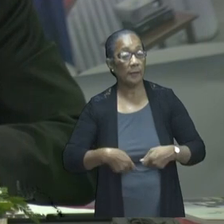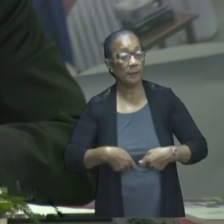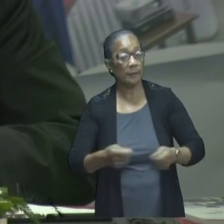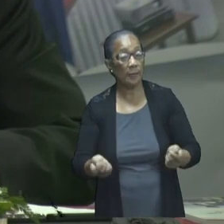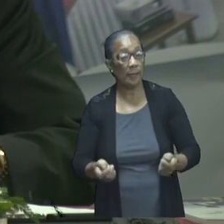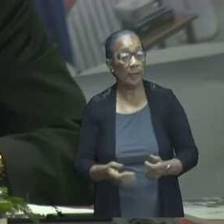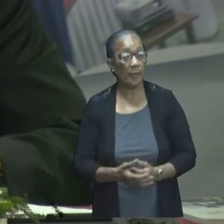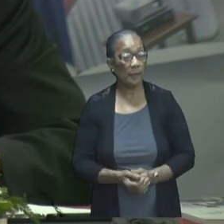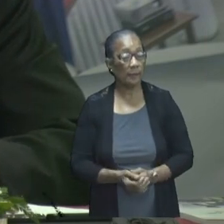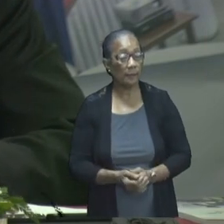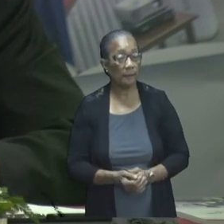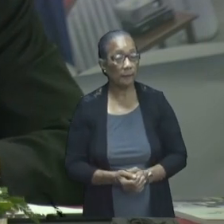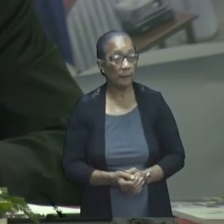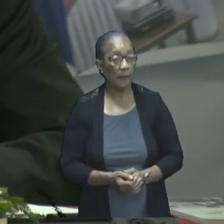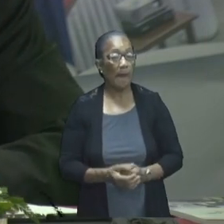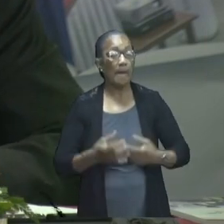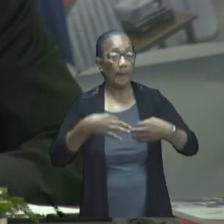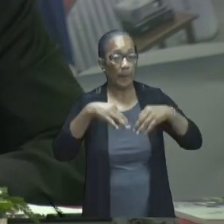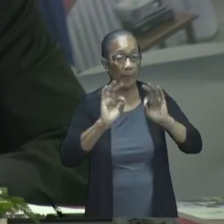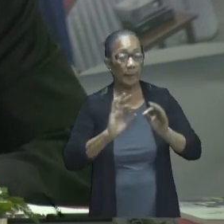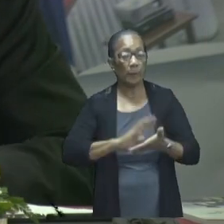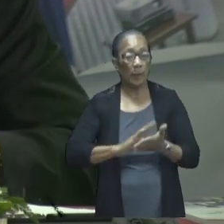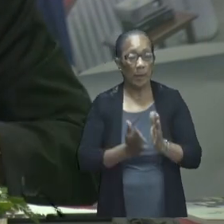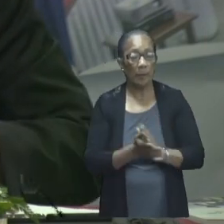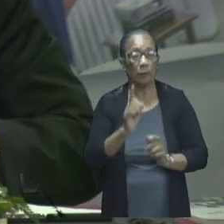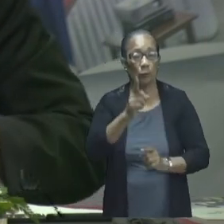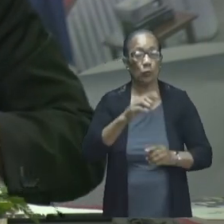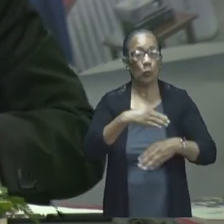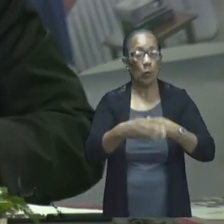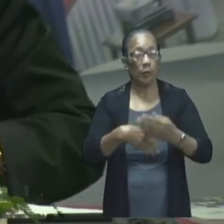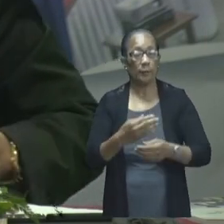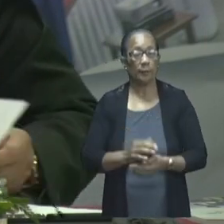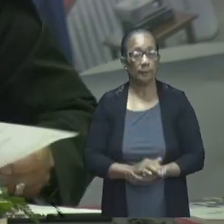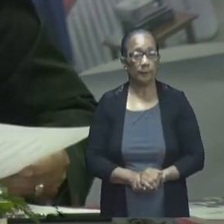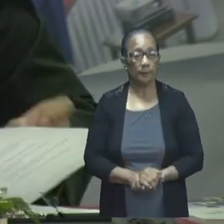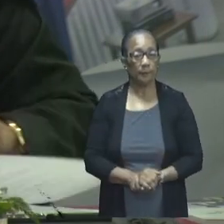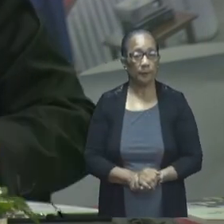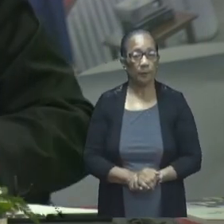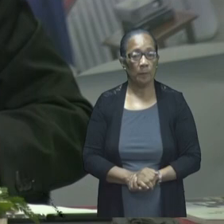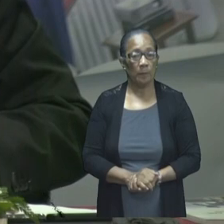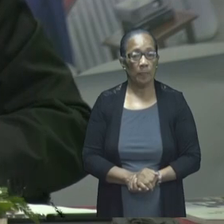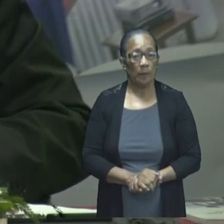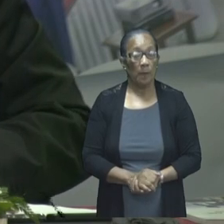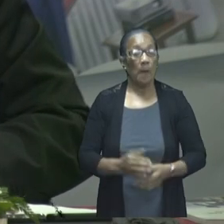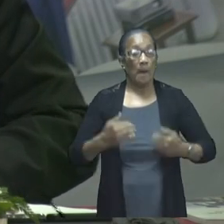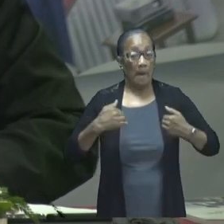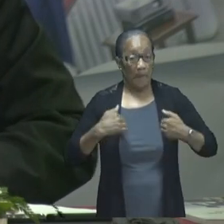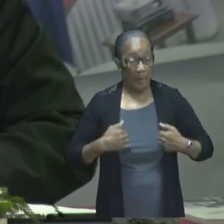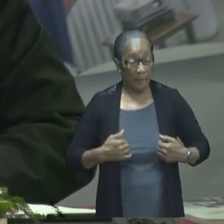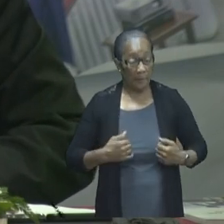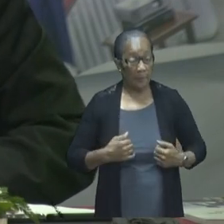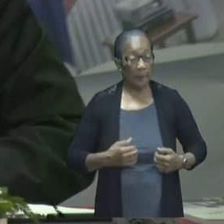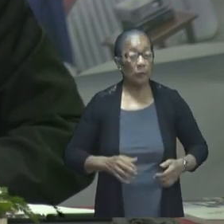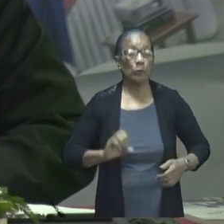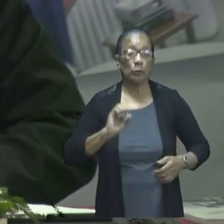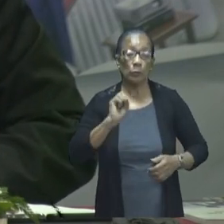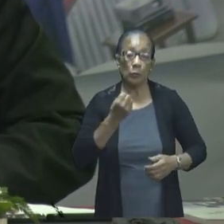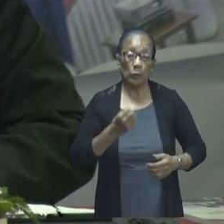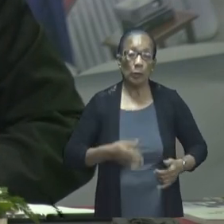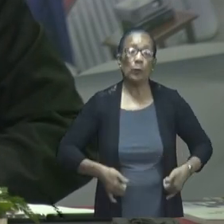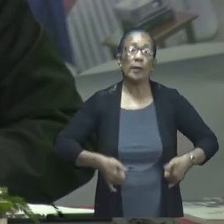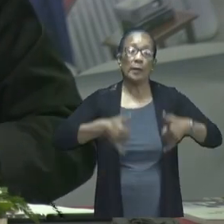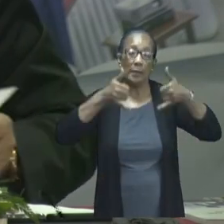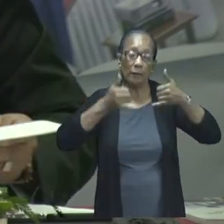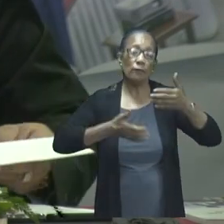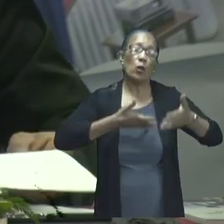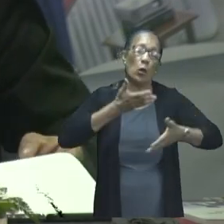beter behandeld kunnen krijgen met hem en zoek een heleboel zaken nog